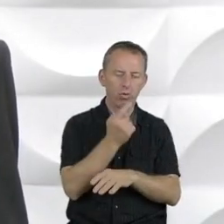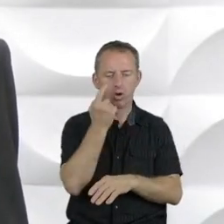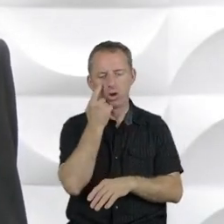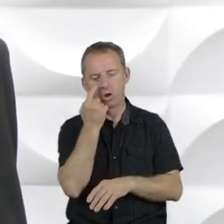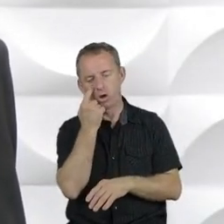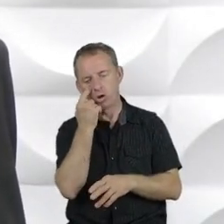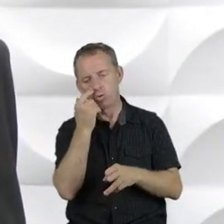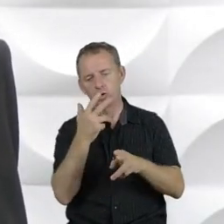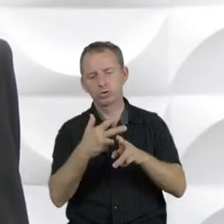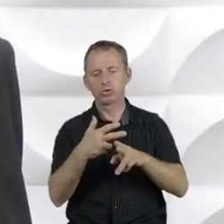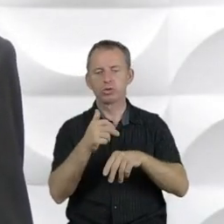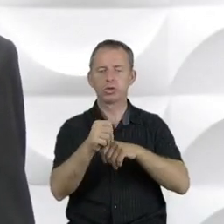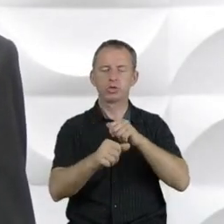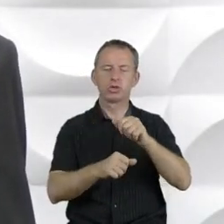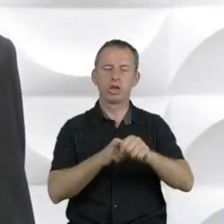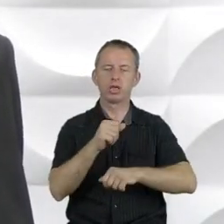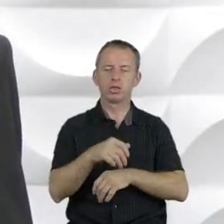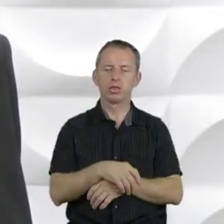lat.